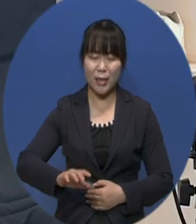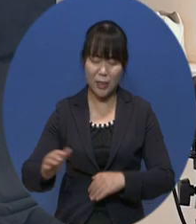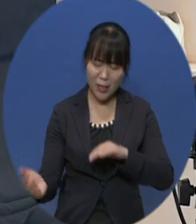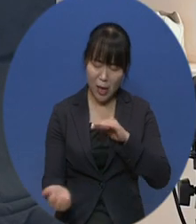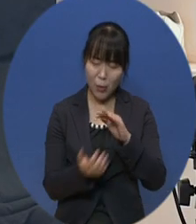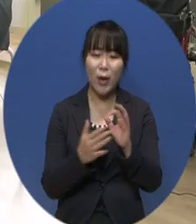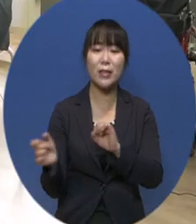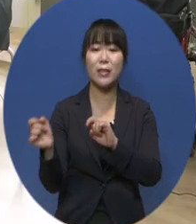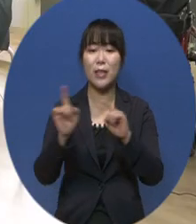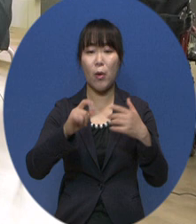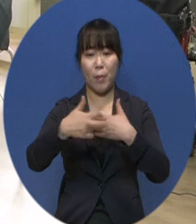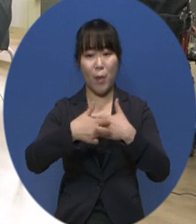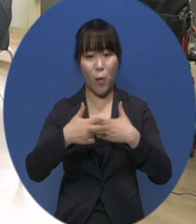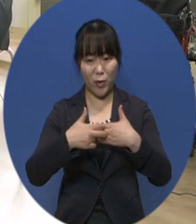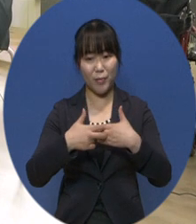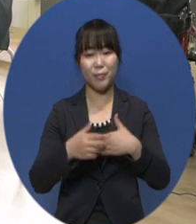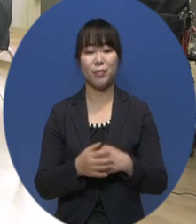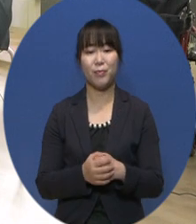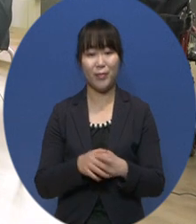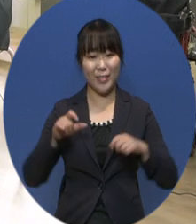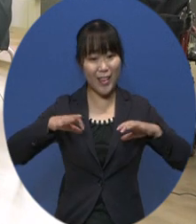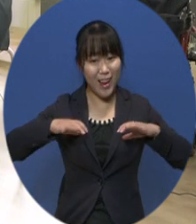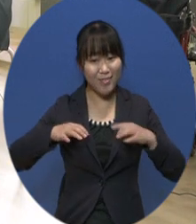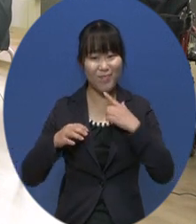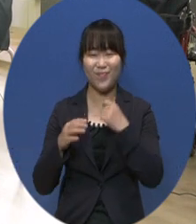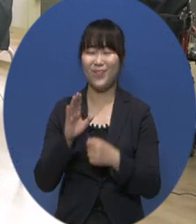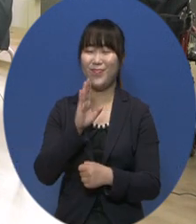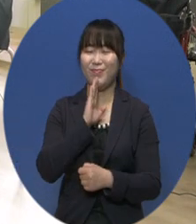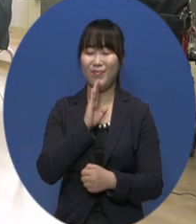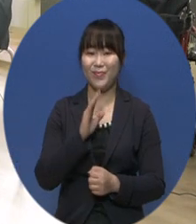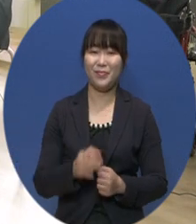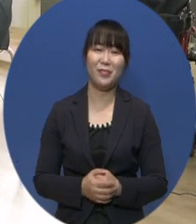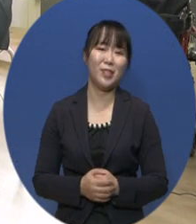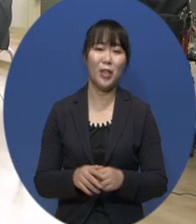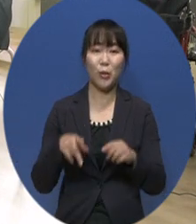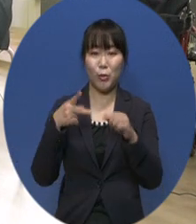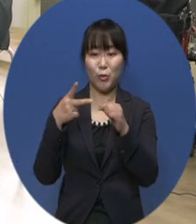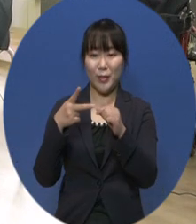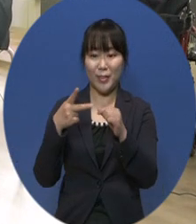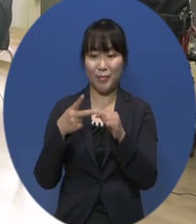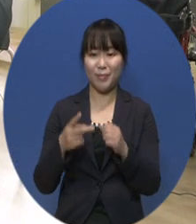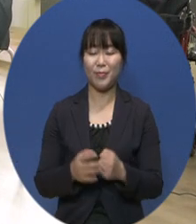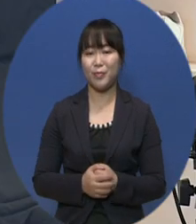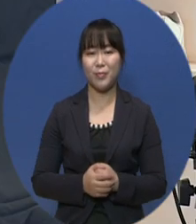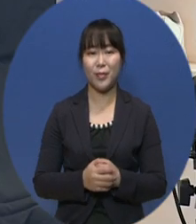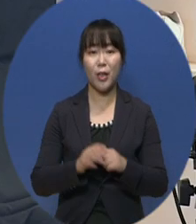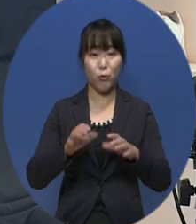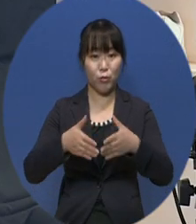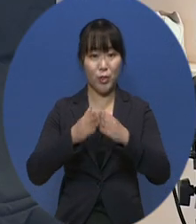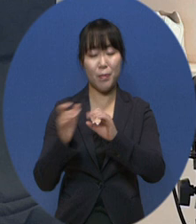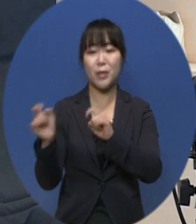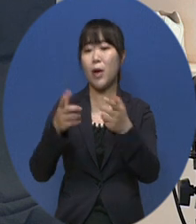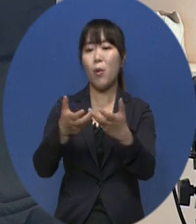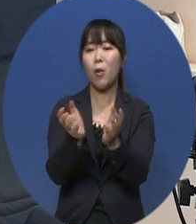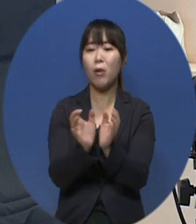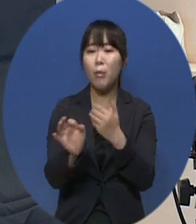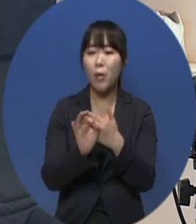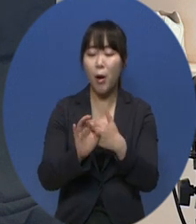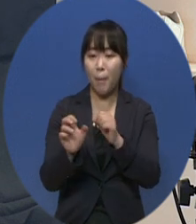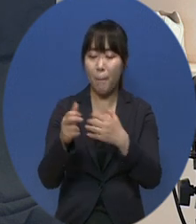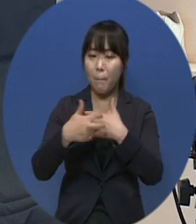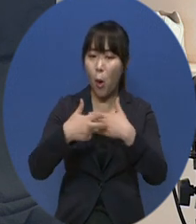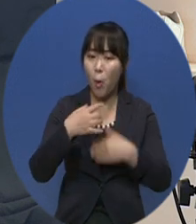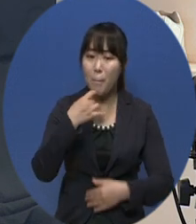재활병원이라는 것이고요. 아, 아시아 최고. 네, 이거 자랑이죠. 네, 네, 자랑. 두 번째로는 네. 국립재활원 하면은 이게 병원만 있는